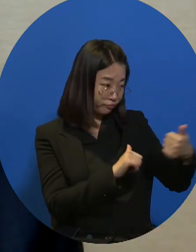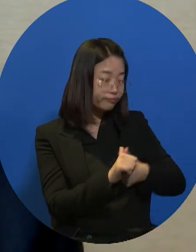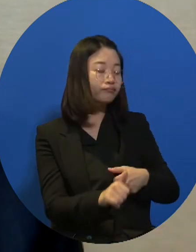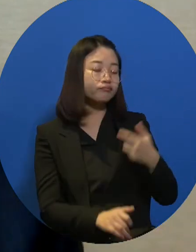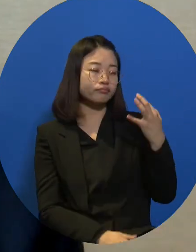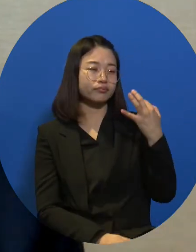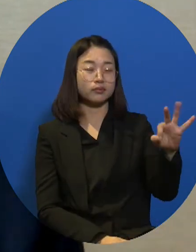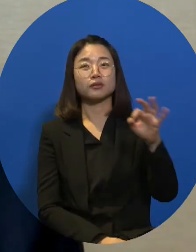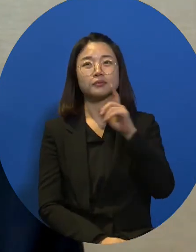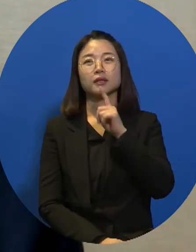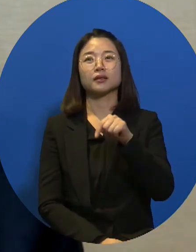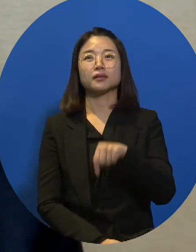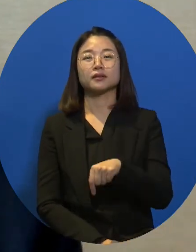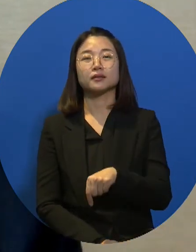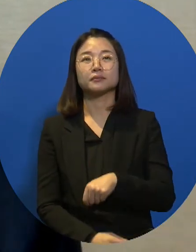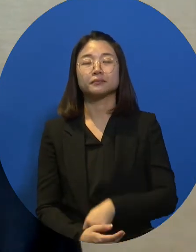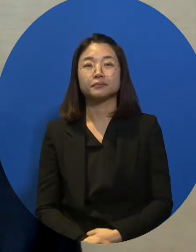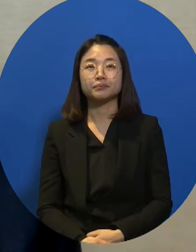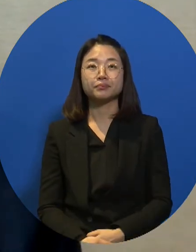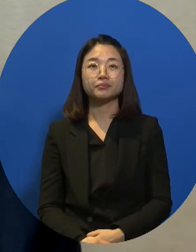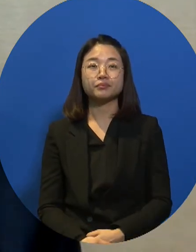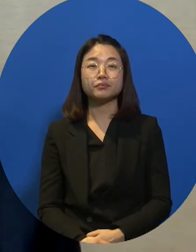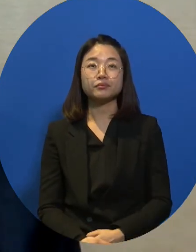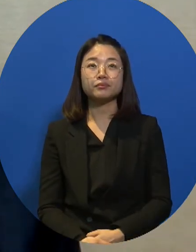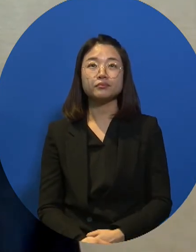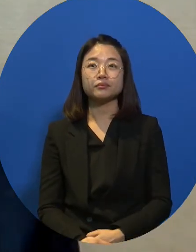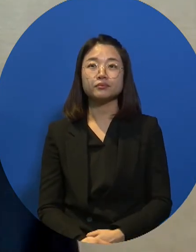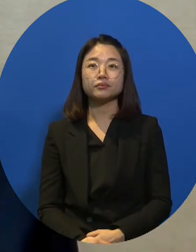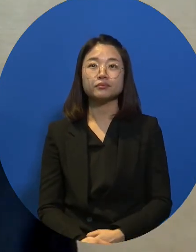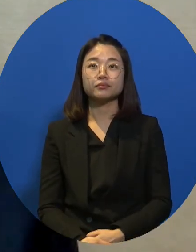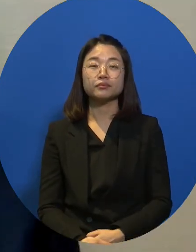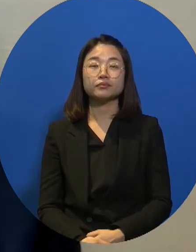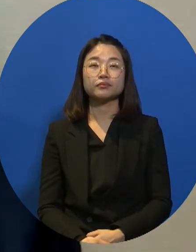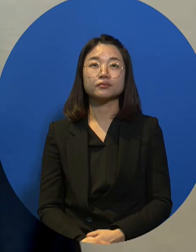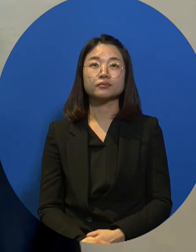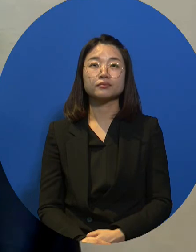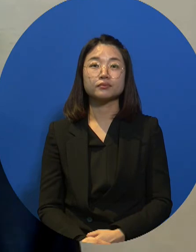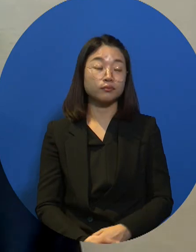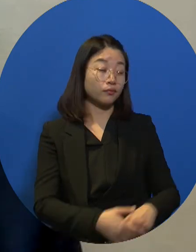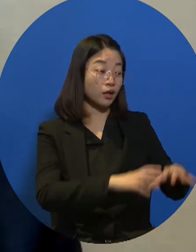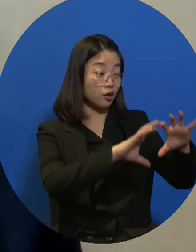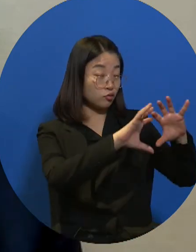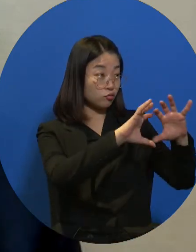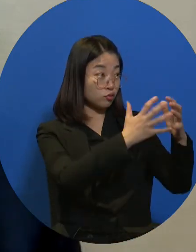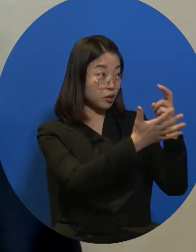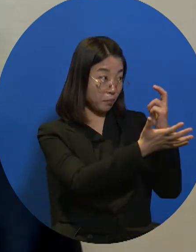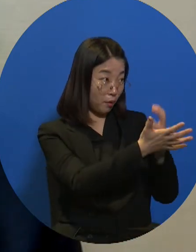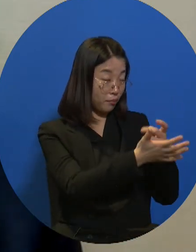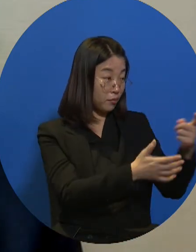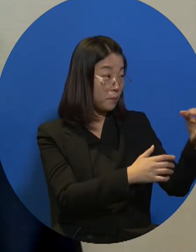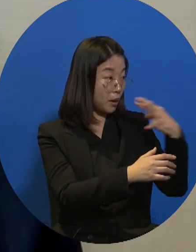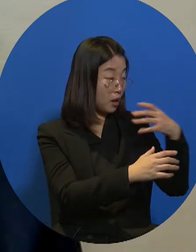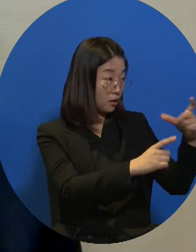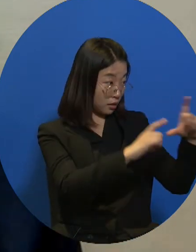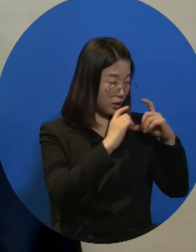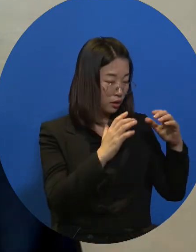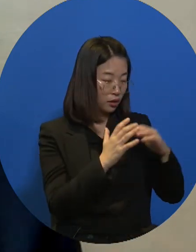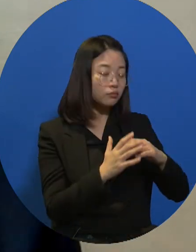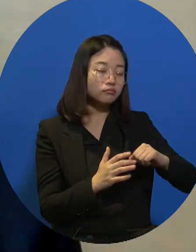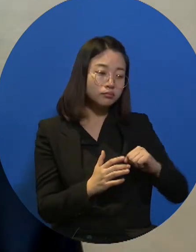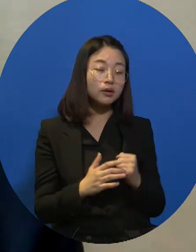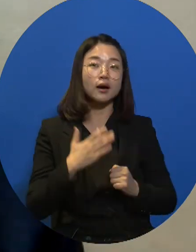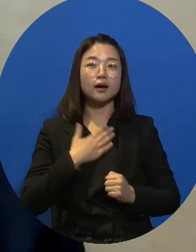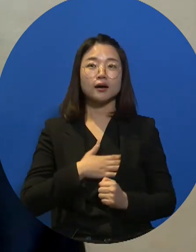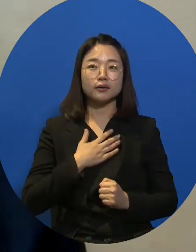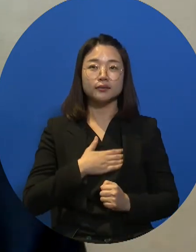그래서 이 국제법상 의무를 결국 개인 진정에 대한 견해를 받아들일 국제법상의 의무를 진다는 그런 입장을 가지고 있는 것이죠.